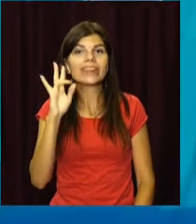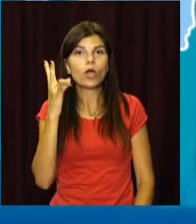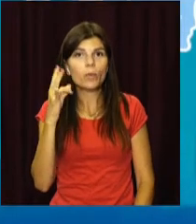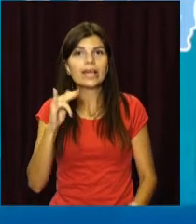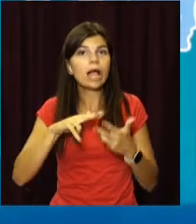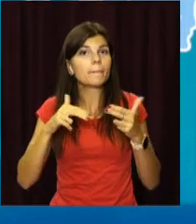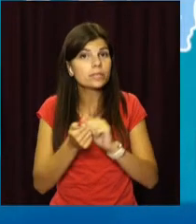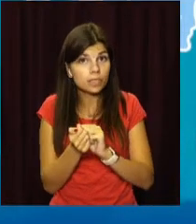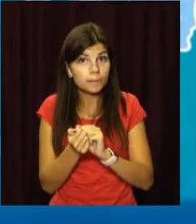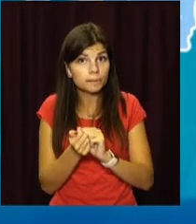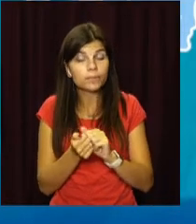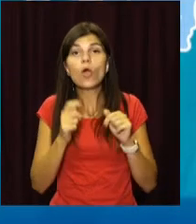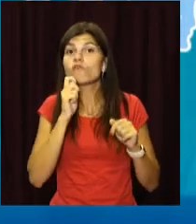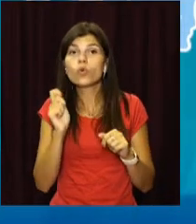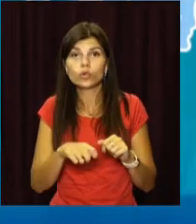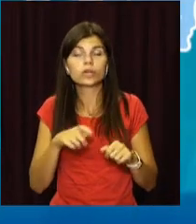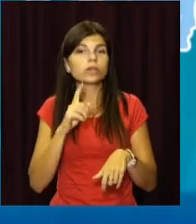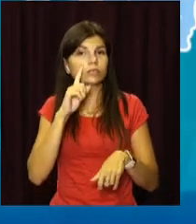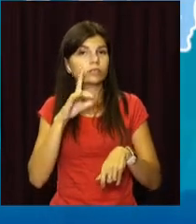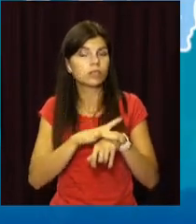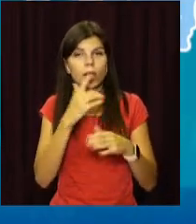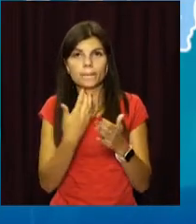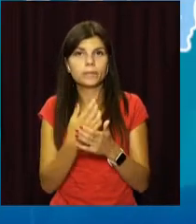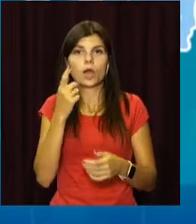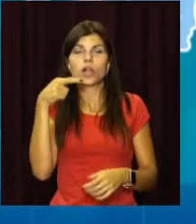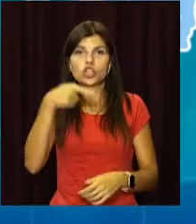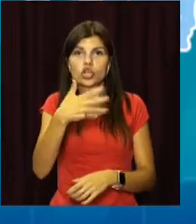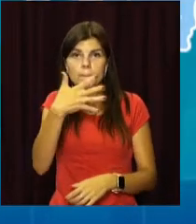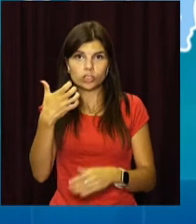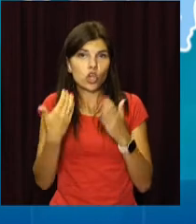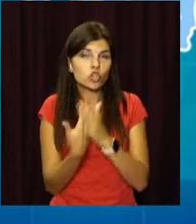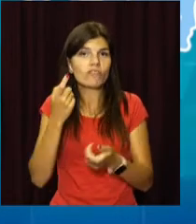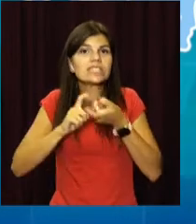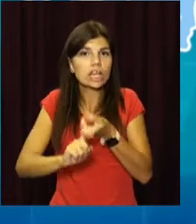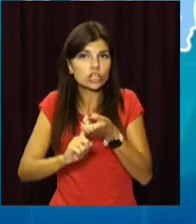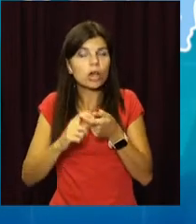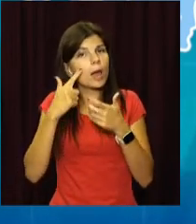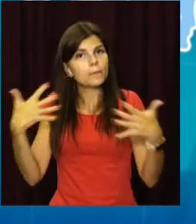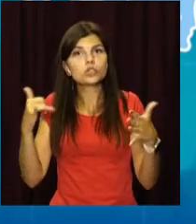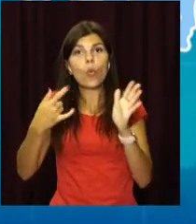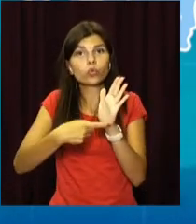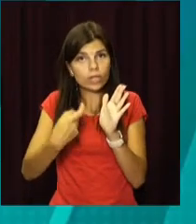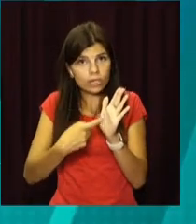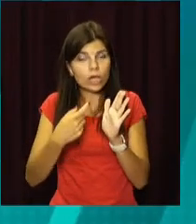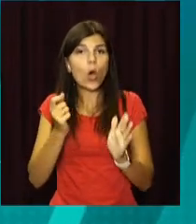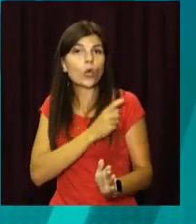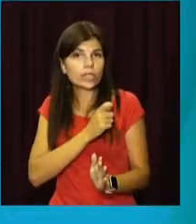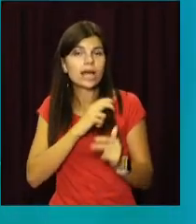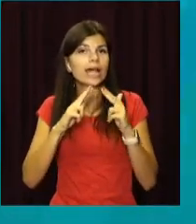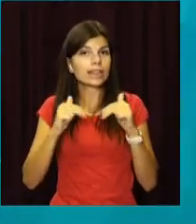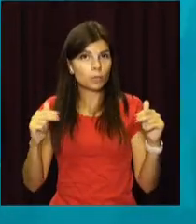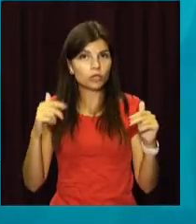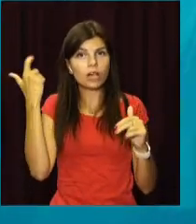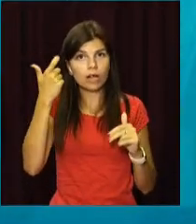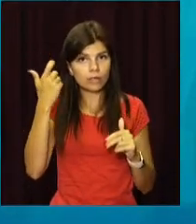та Кам'янське. В Україні ж діагностували майже 1500 нових заражень. Найбільше їх у Донецькій, Одеській,